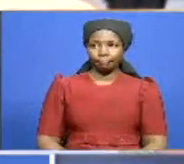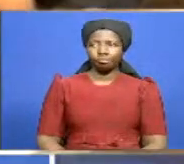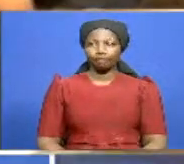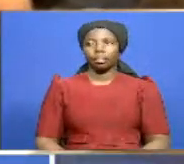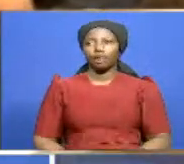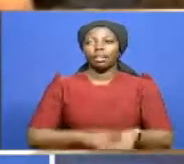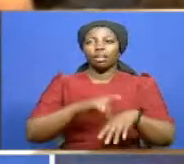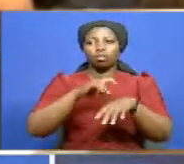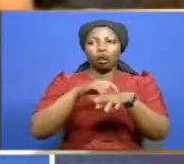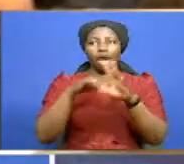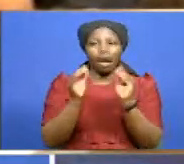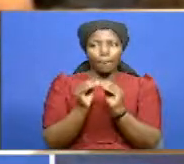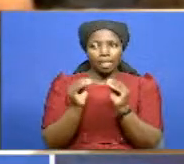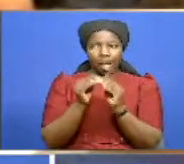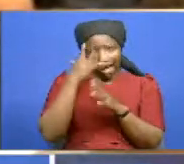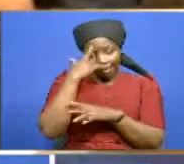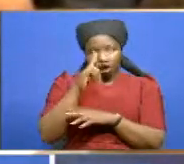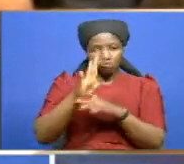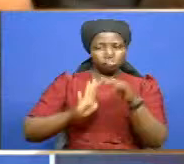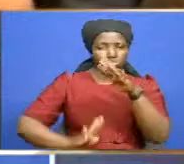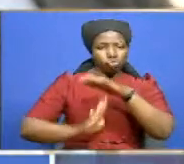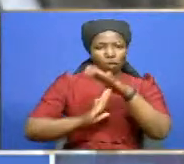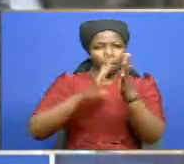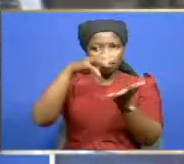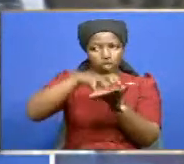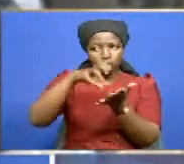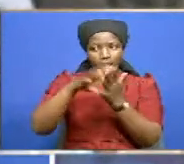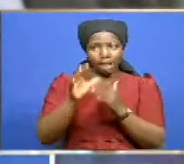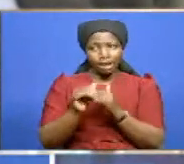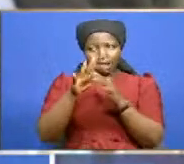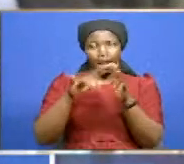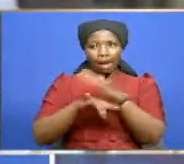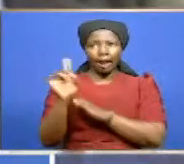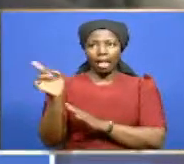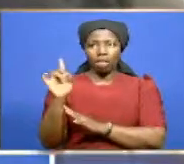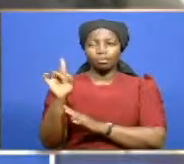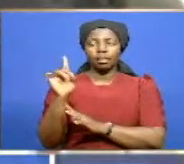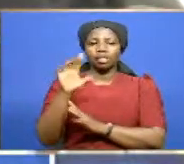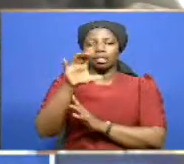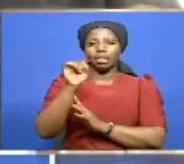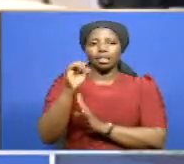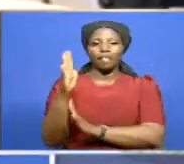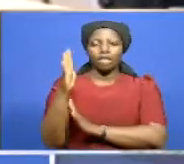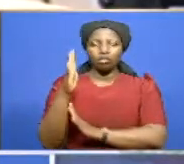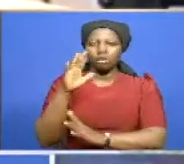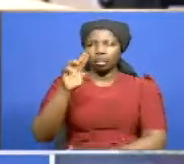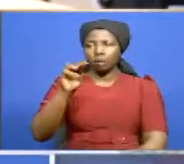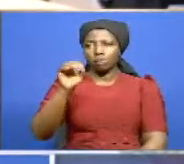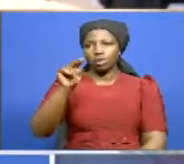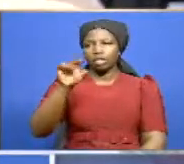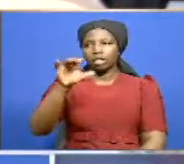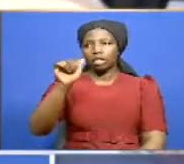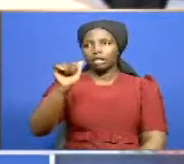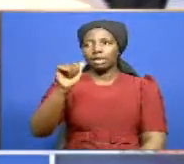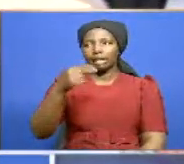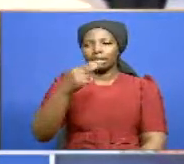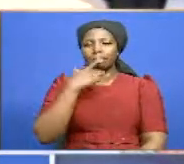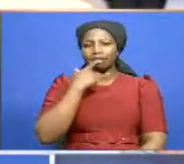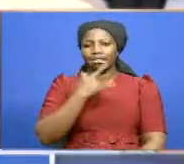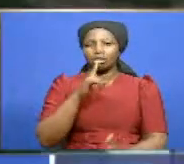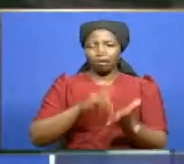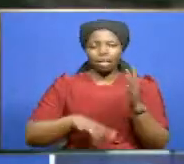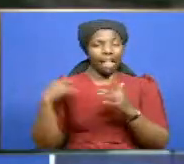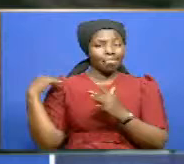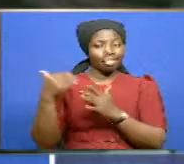Akiongea wakati wa mkutano wa viongozi wa ngazi za juu jijini Nairobi, waziri wa ulinzi Monica Juma alisema Kenya bado haijaweza